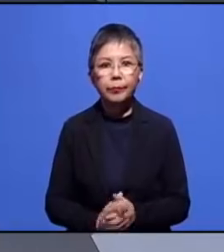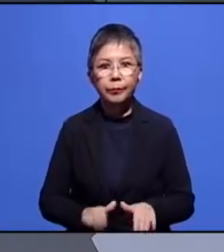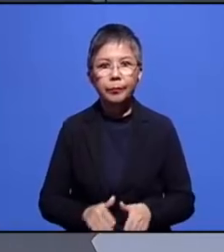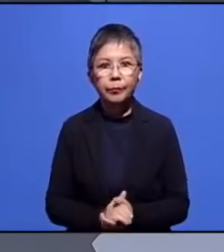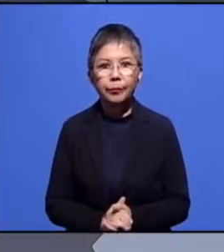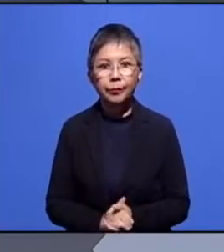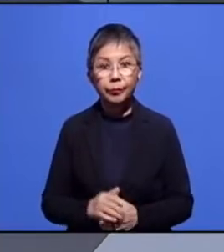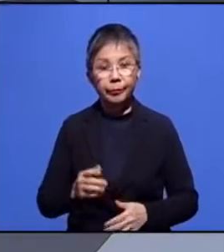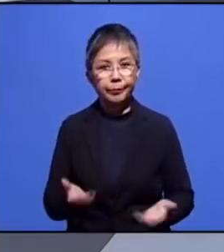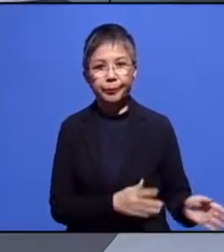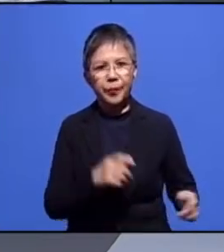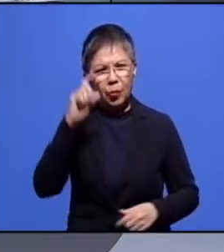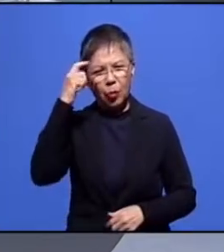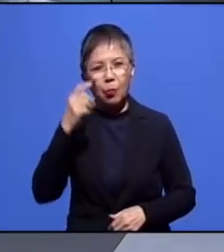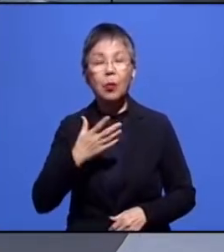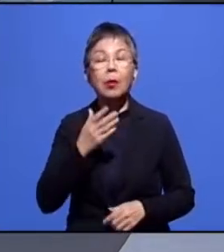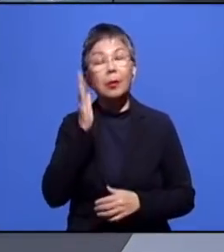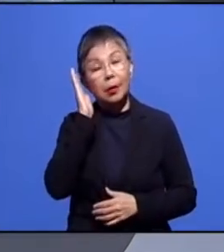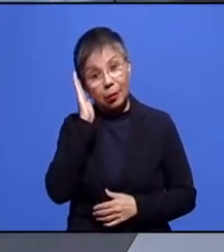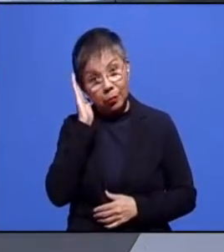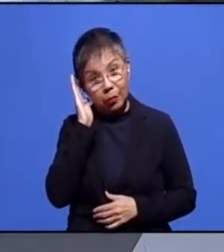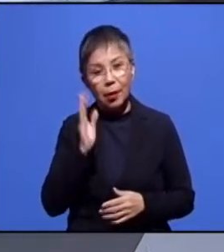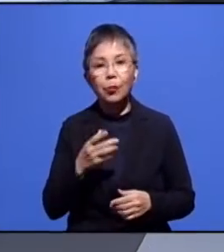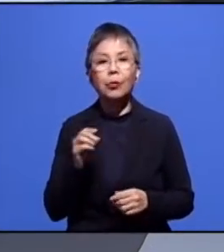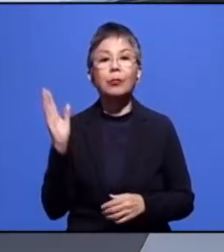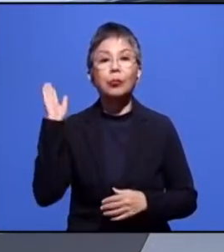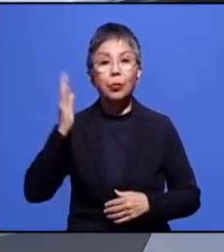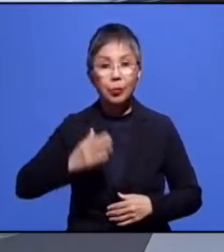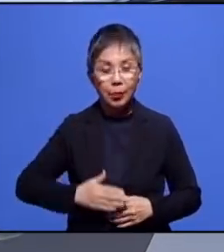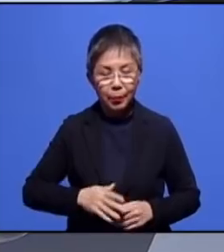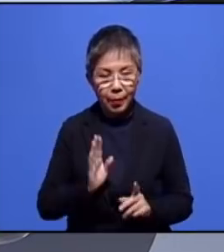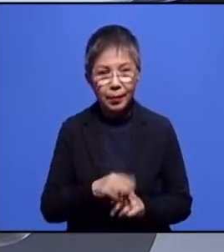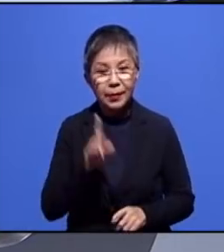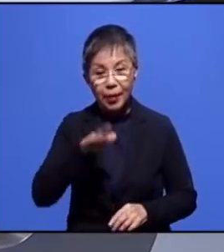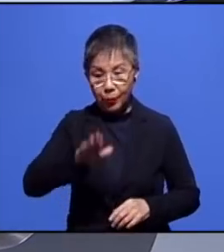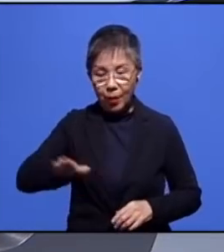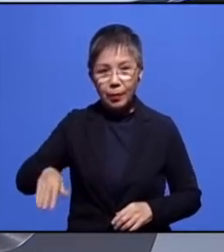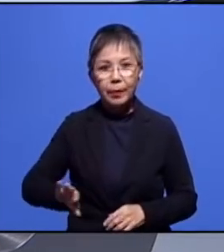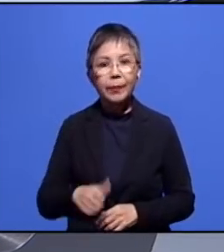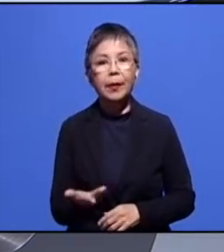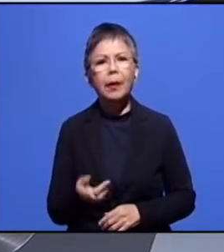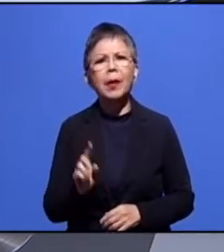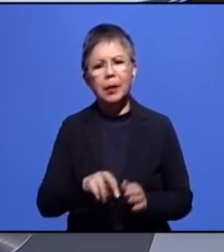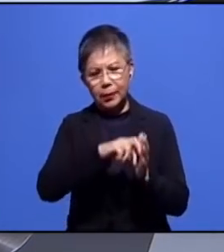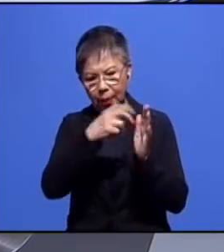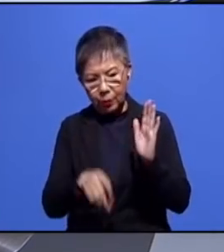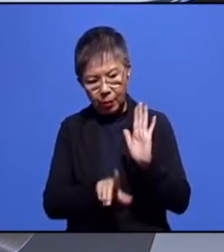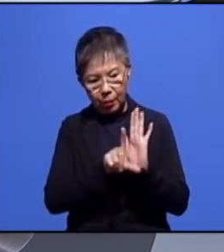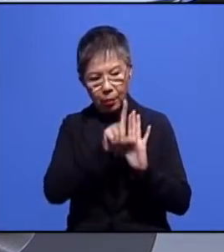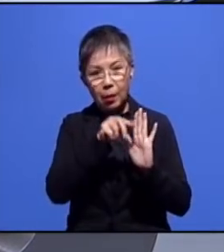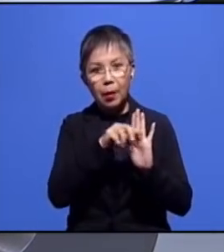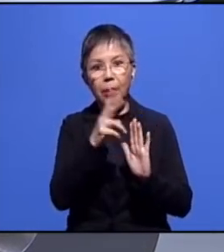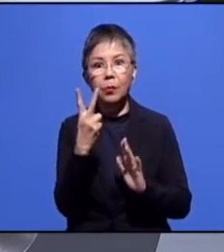yang diduga hendak tidur kembali usai dibangunkan untuk shalat berjamaah seorang santri tewas terjatuh dari lantai